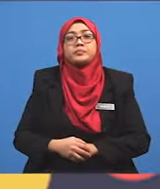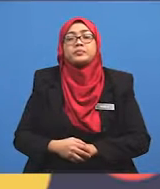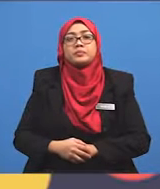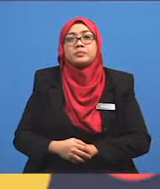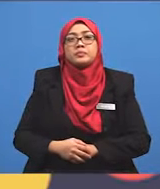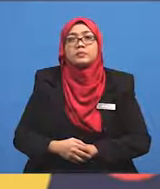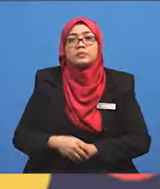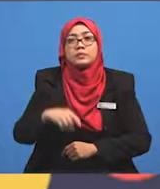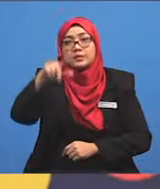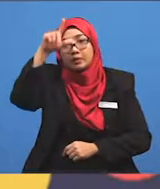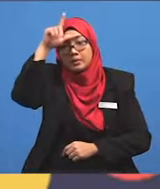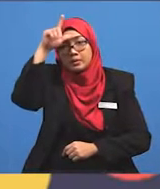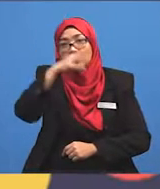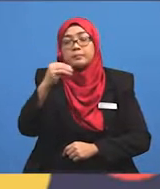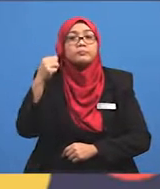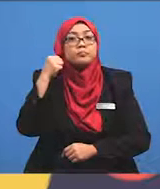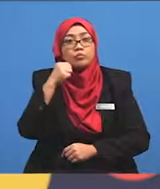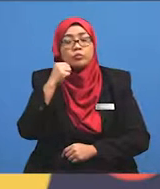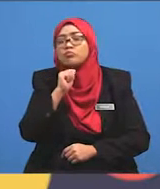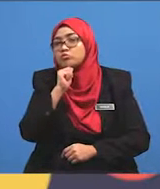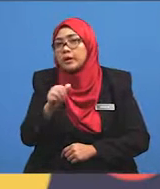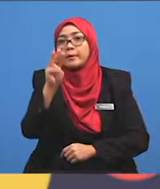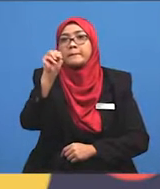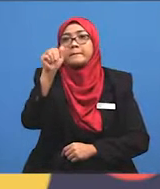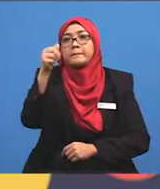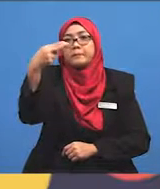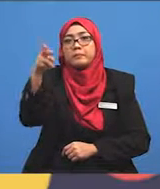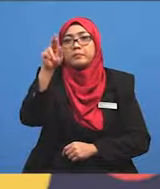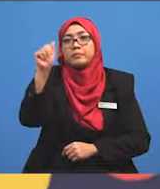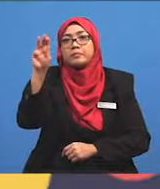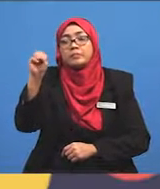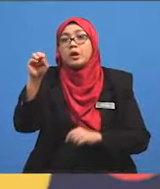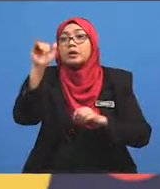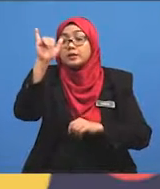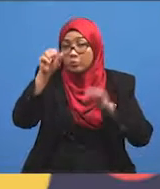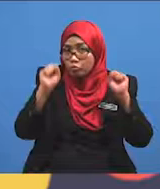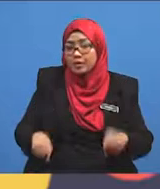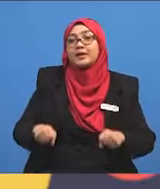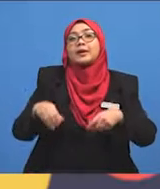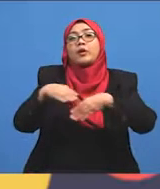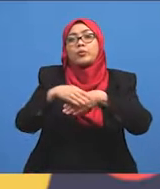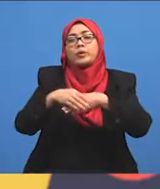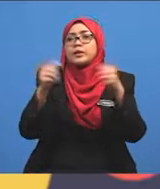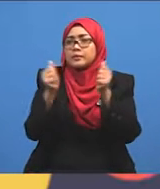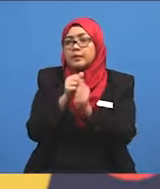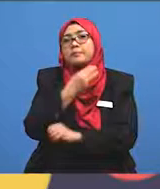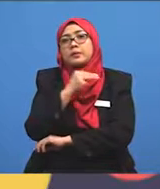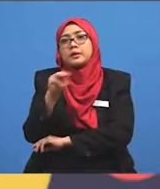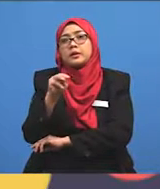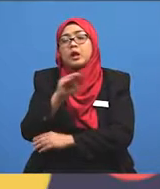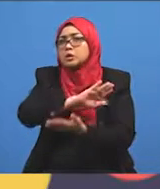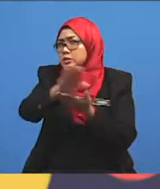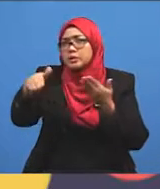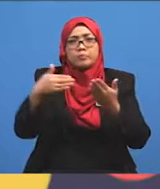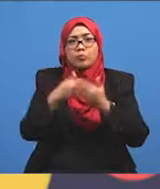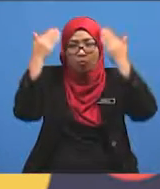lelaki bukan mahram, iaitu lelaki yang boleh berkahwin dengan mereka, ialah seluruh tubuh kecuali muka dengan